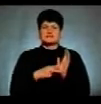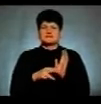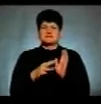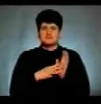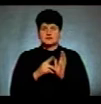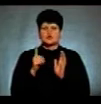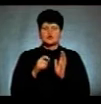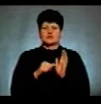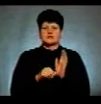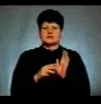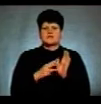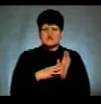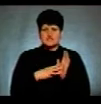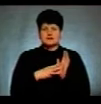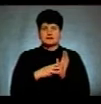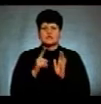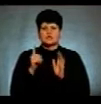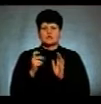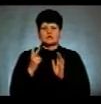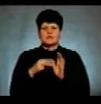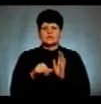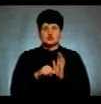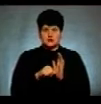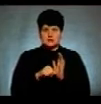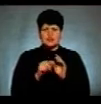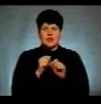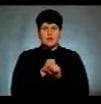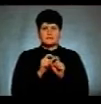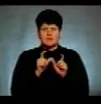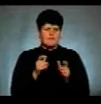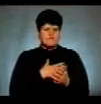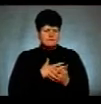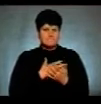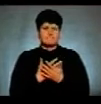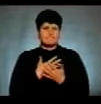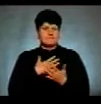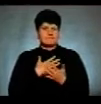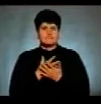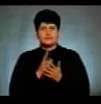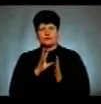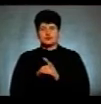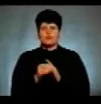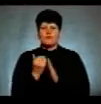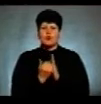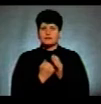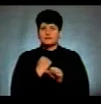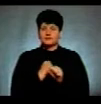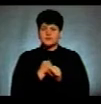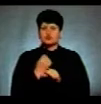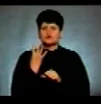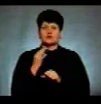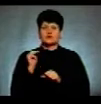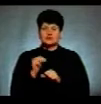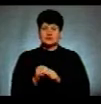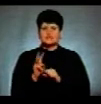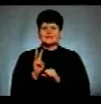аптека 168 аптечно об'єднання, 126 аптека найбільш активно включилися в цю програму. Із 4 тисяч,